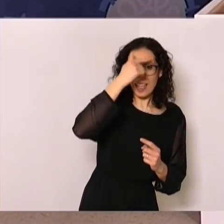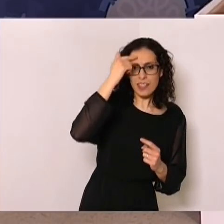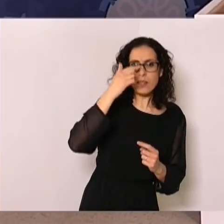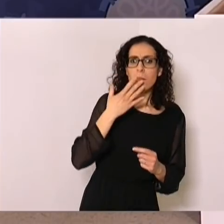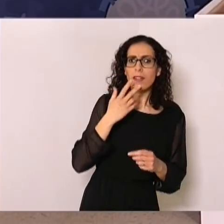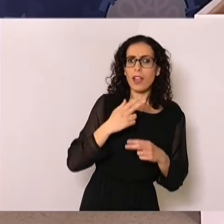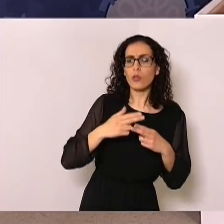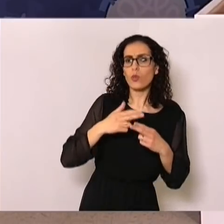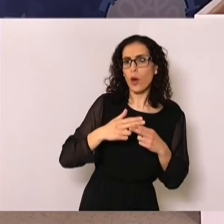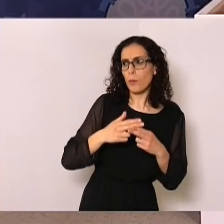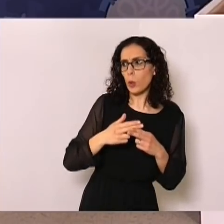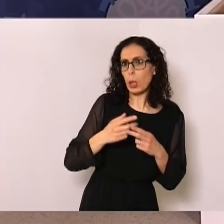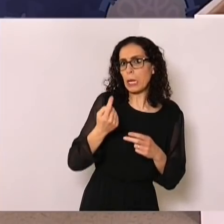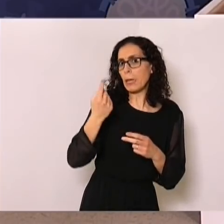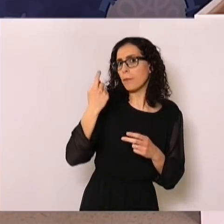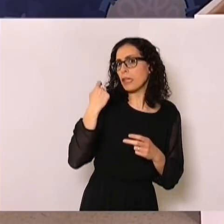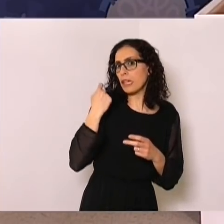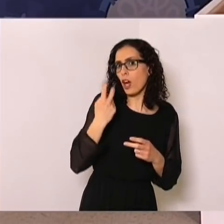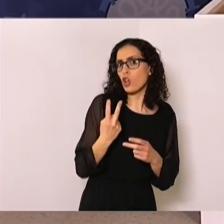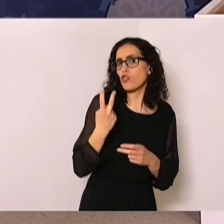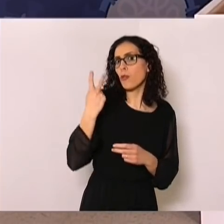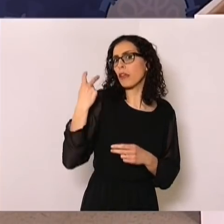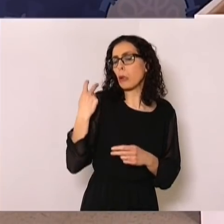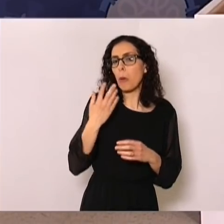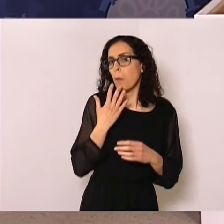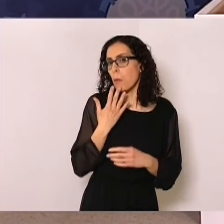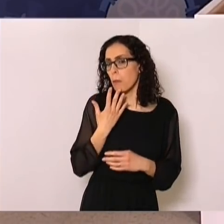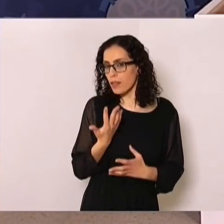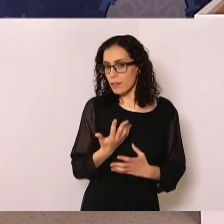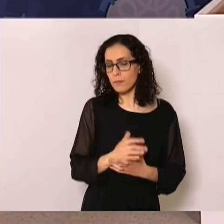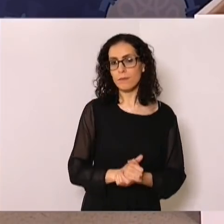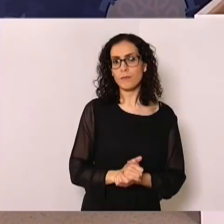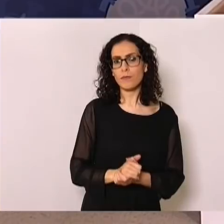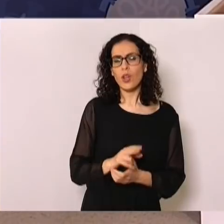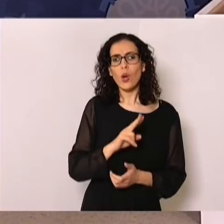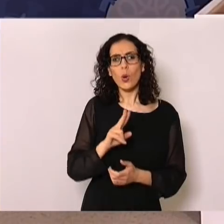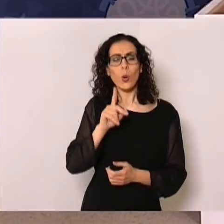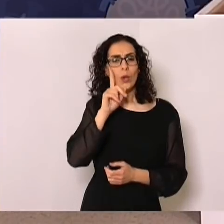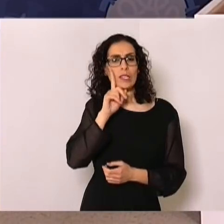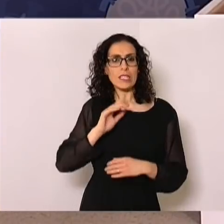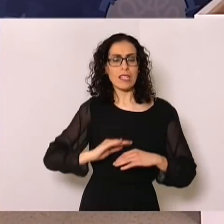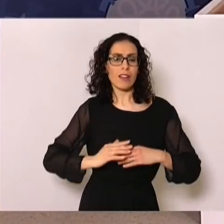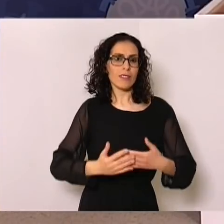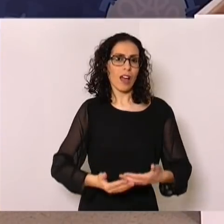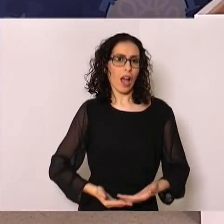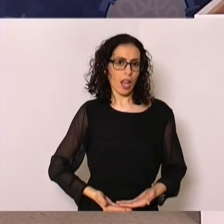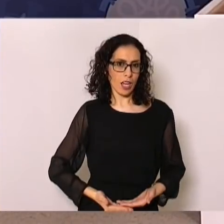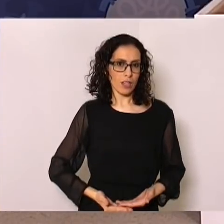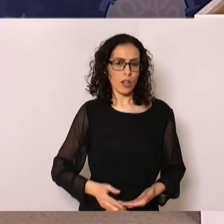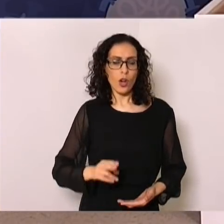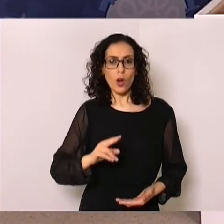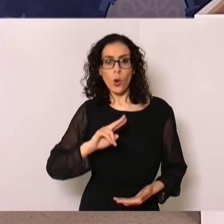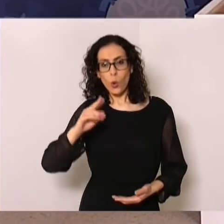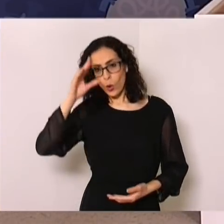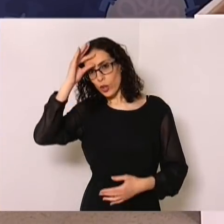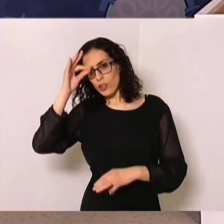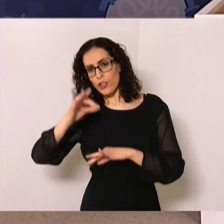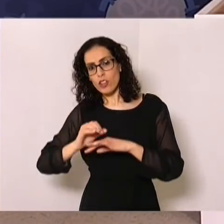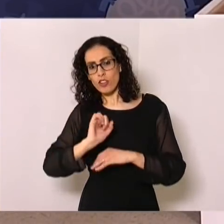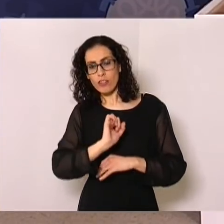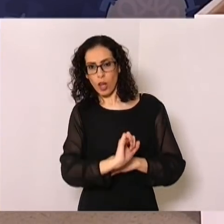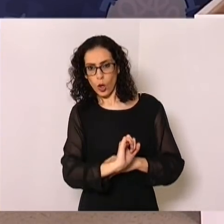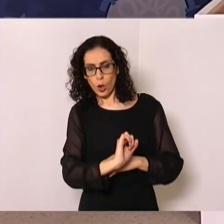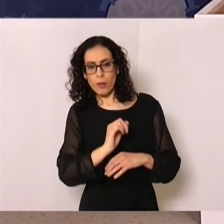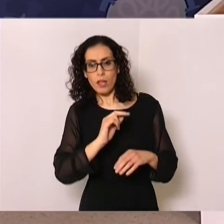forsi naqra kjarifika għax nirċievu ħafna mistoqsijiet dwar nisa tqal l-irġiel tagħhom kemm